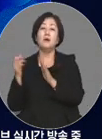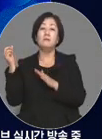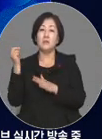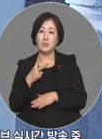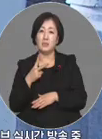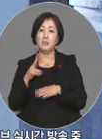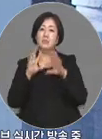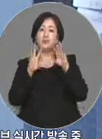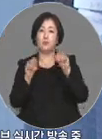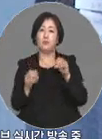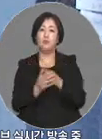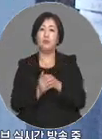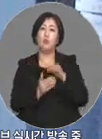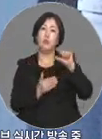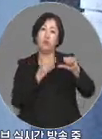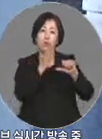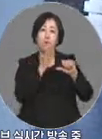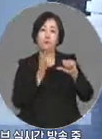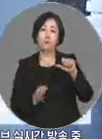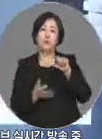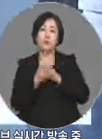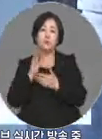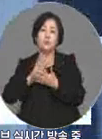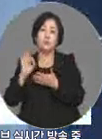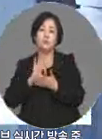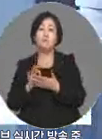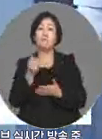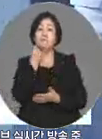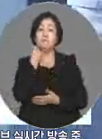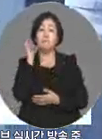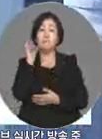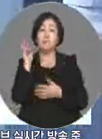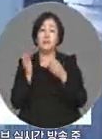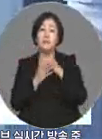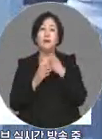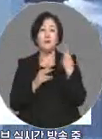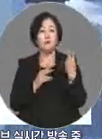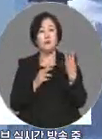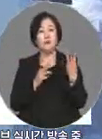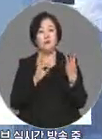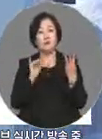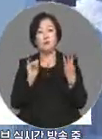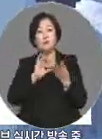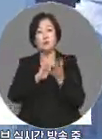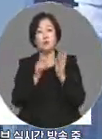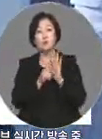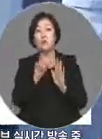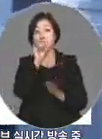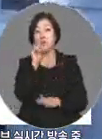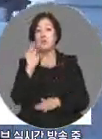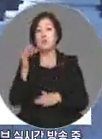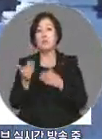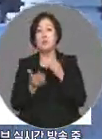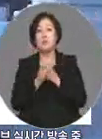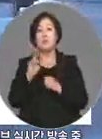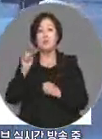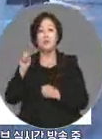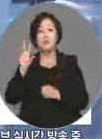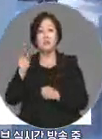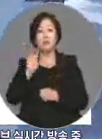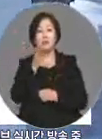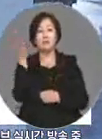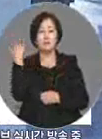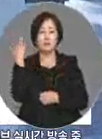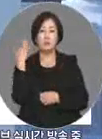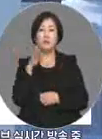중단됩니다. 5%라도 우리 집안 셋씩은 할 거예요. 두 사람, 세 사람만 집에 있으면 은 그래도 뭐 20만 원씩 저번에